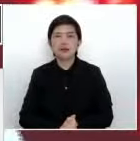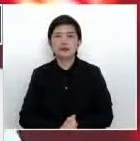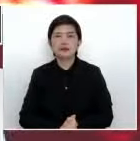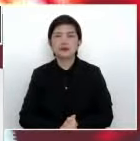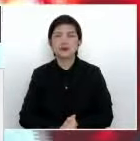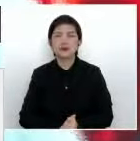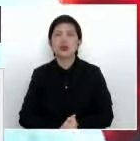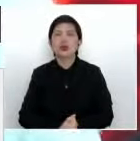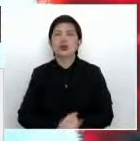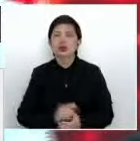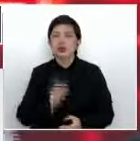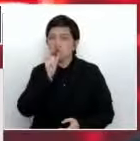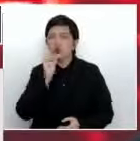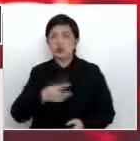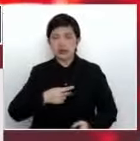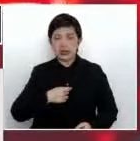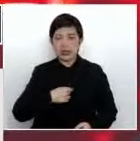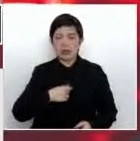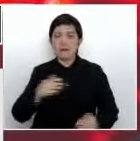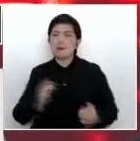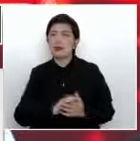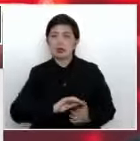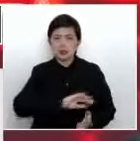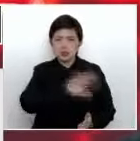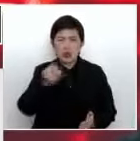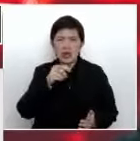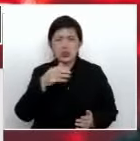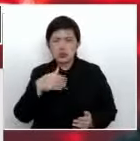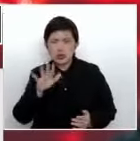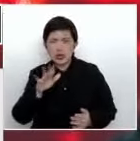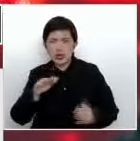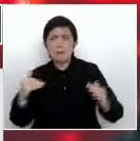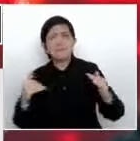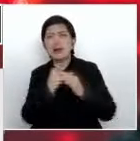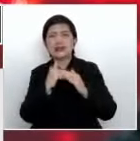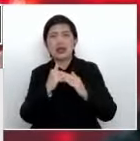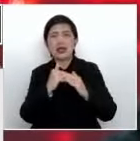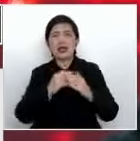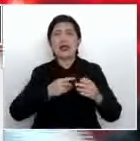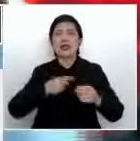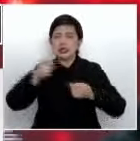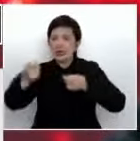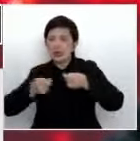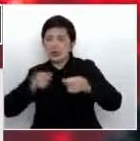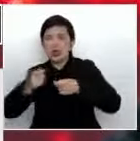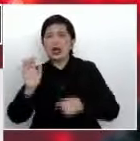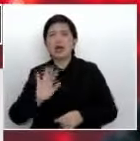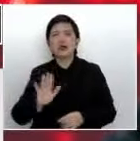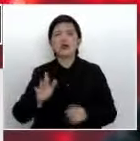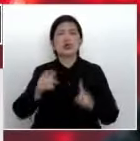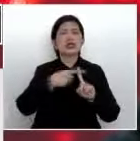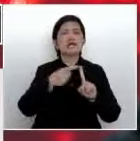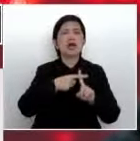mengoptimalkan apa yang sudah ada terutama manajemen tidak perlu dulu menambah eh